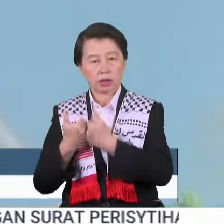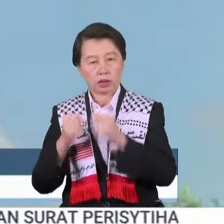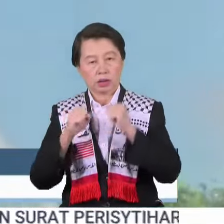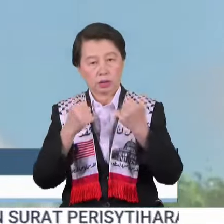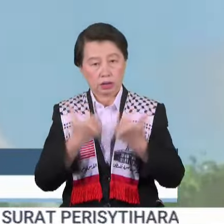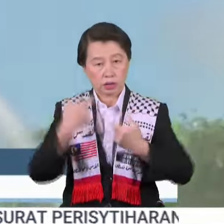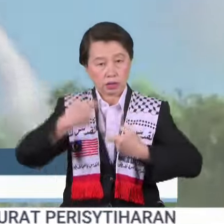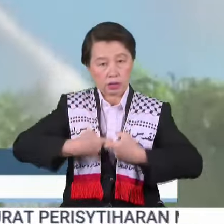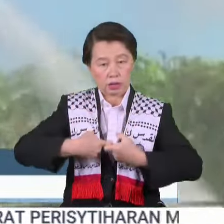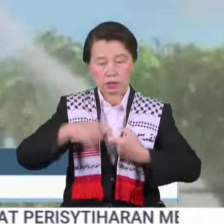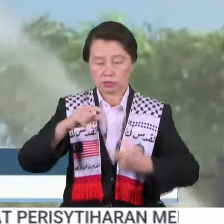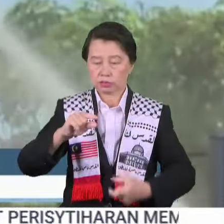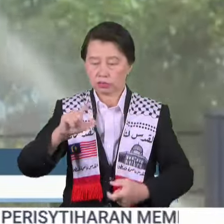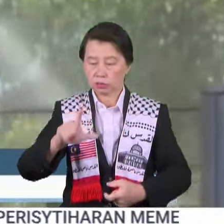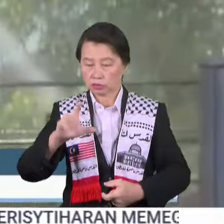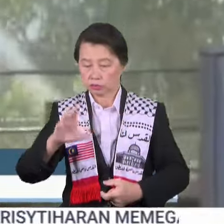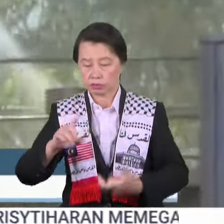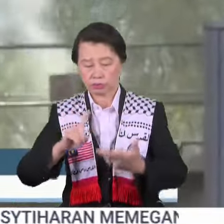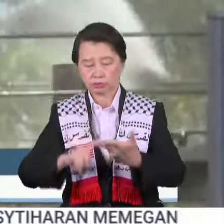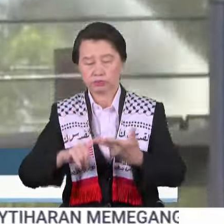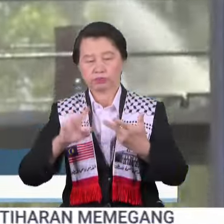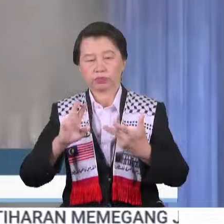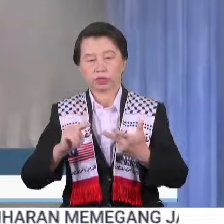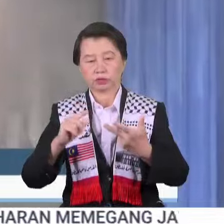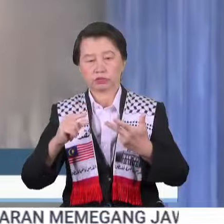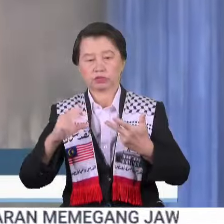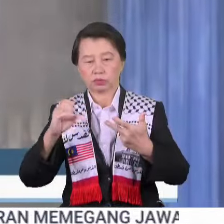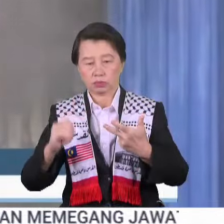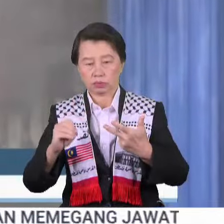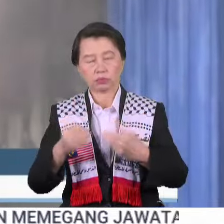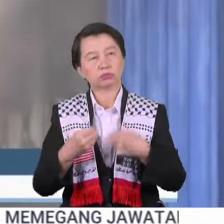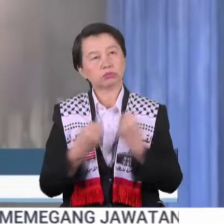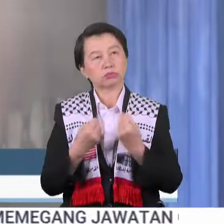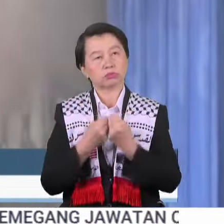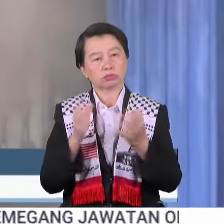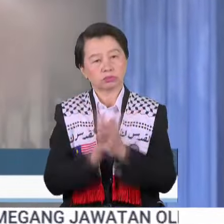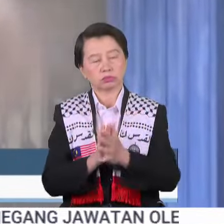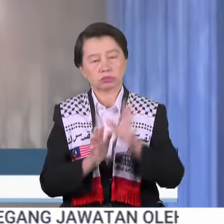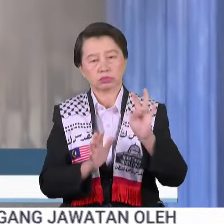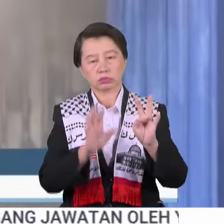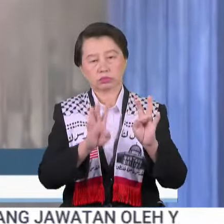Syarikat berkaitan kerajaan glc dan badan bukan kerajaan yang